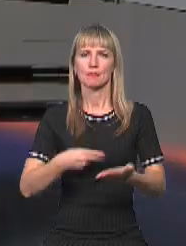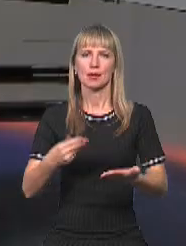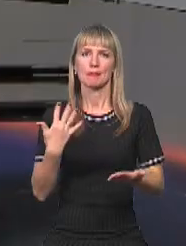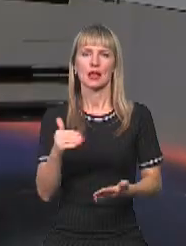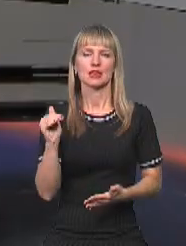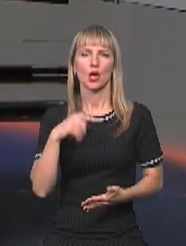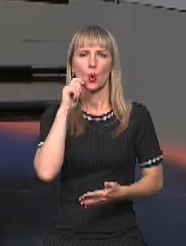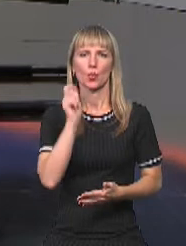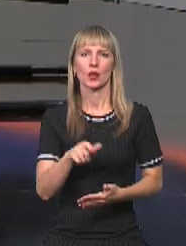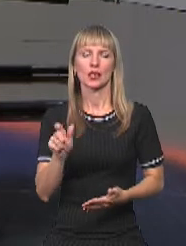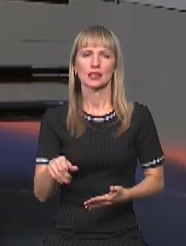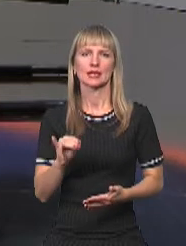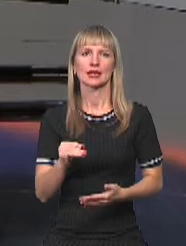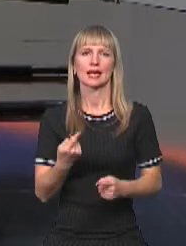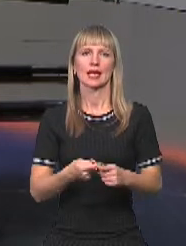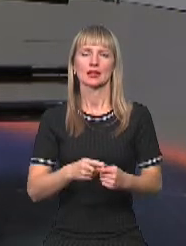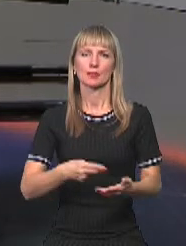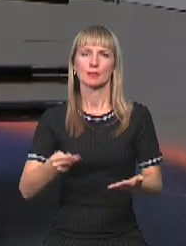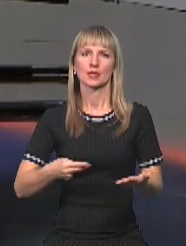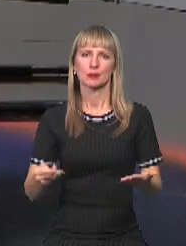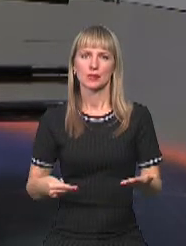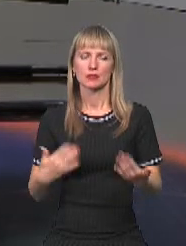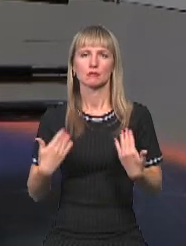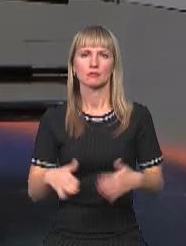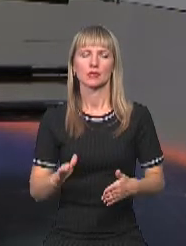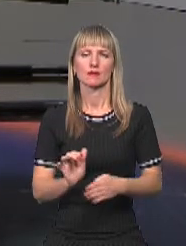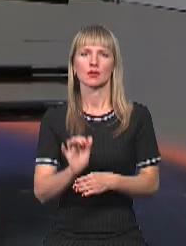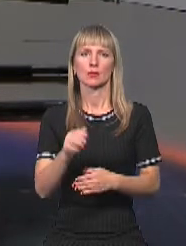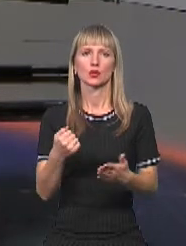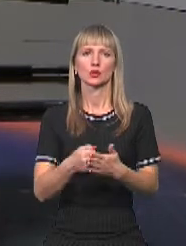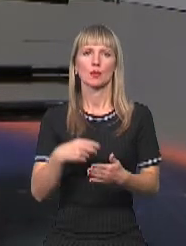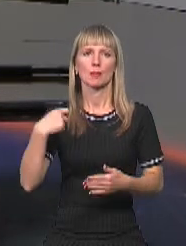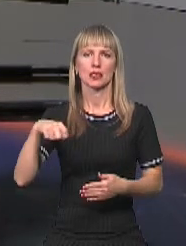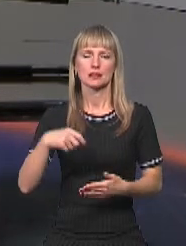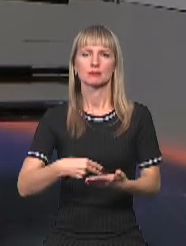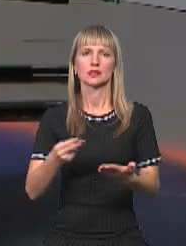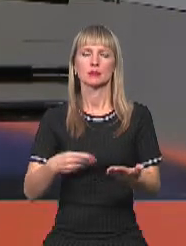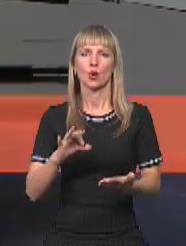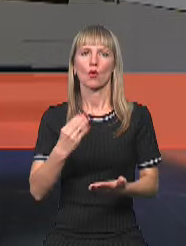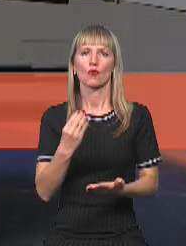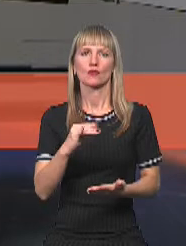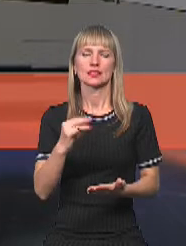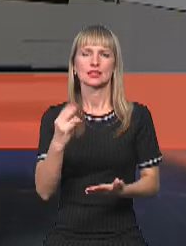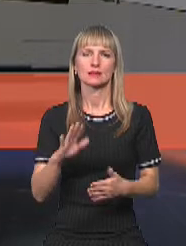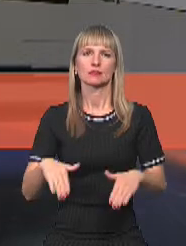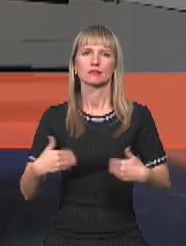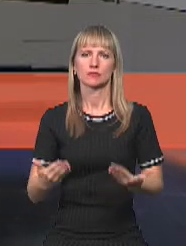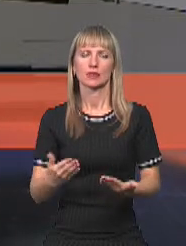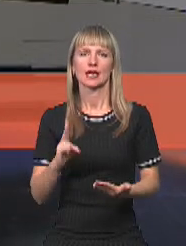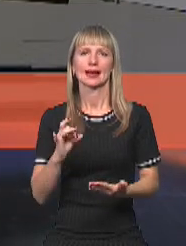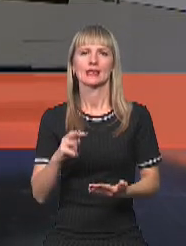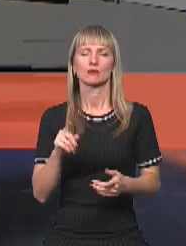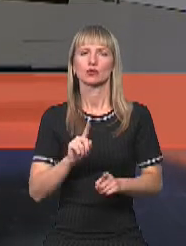українців. І саме ці підписи вже були віднесені до президента, підписані офіційні пропозиції. Окрім того, що